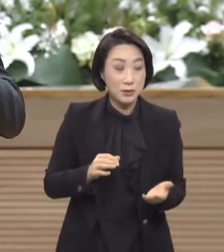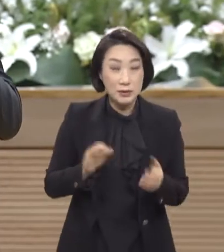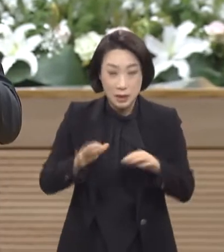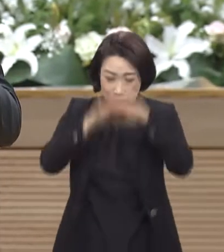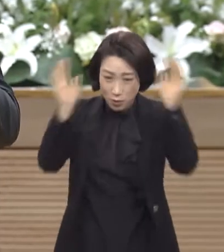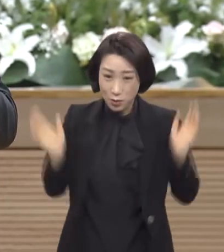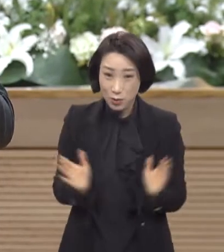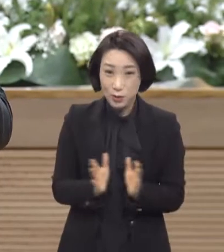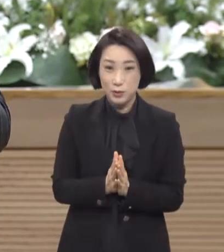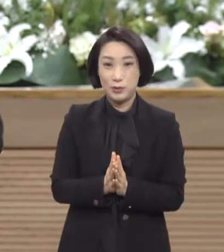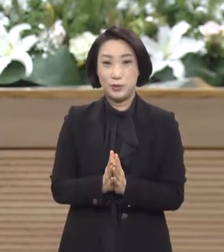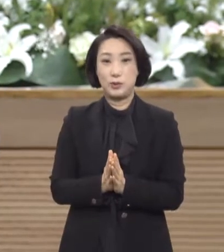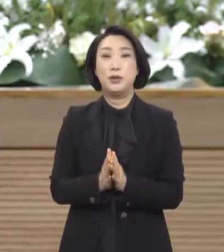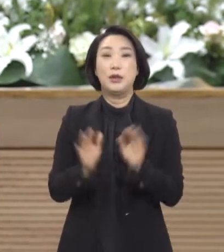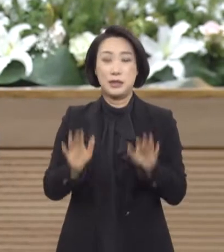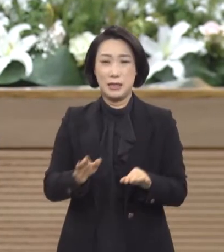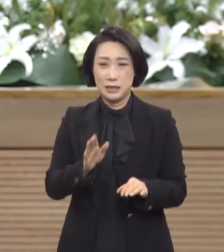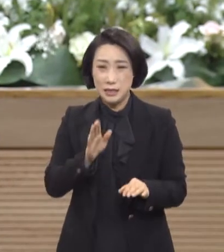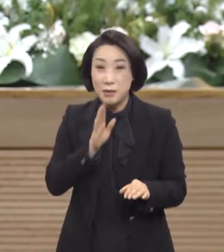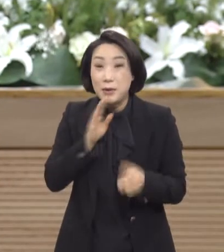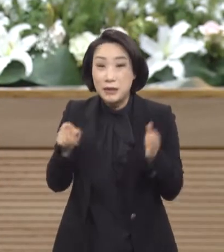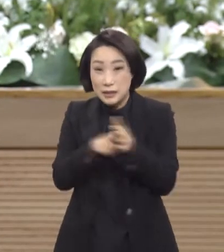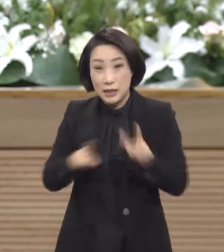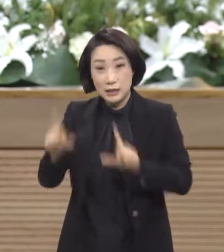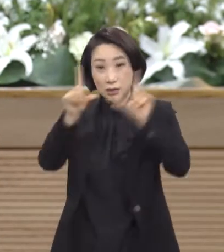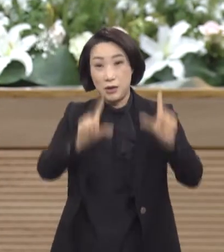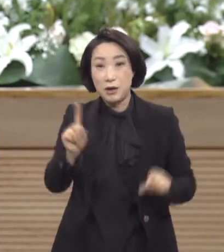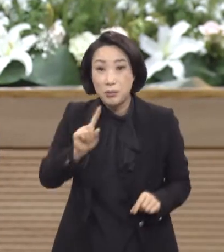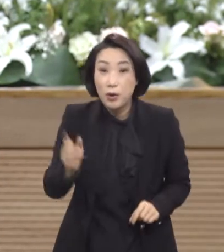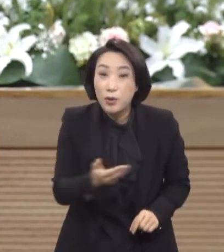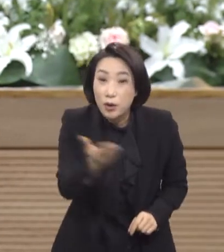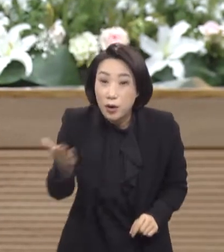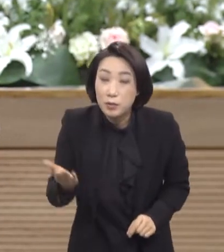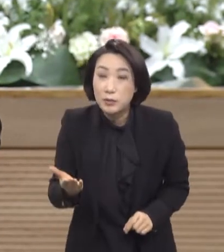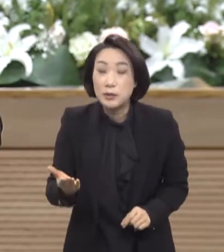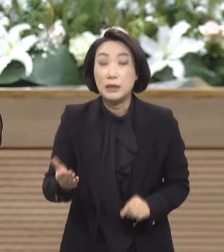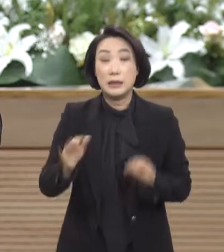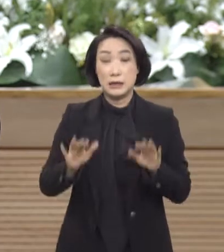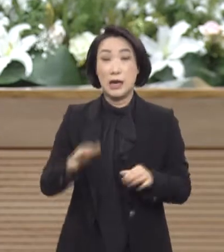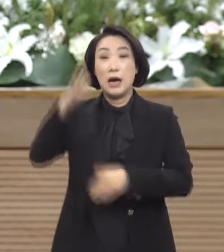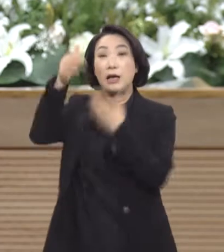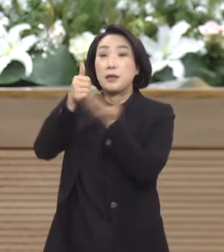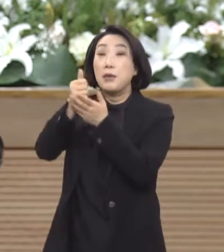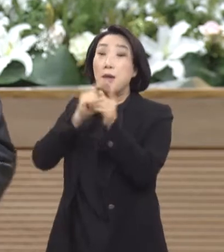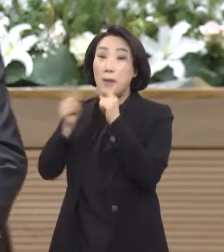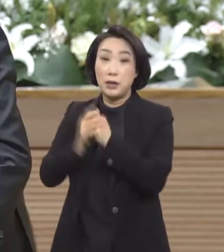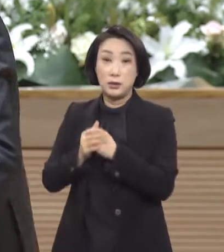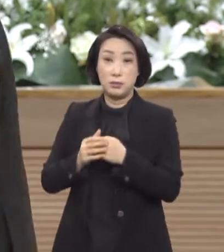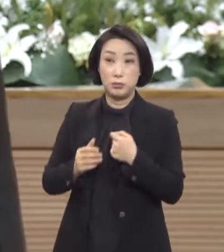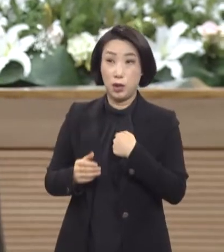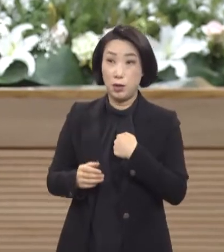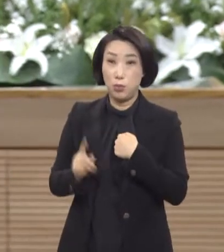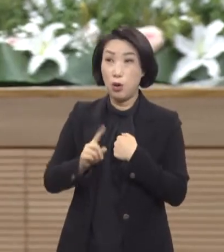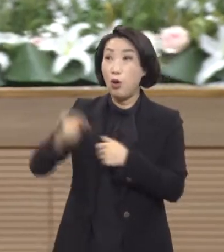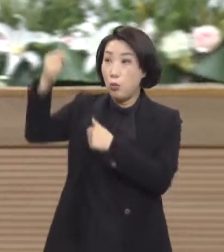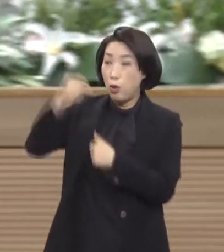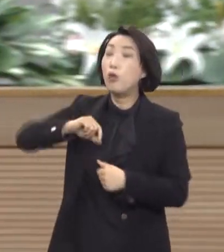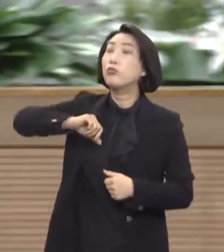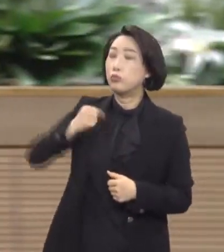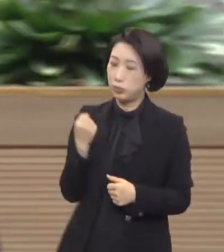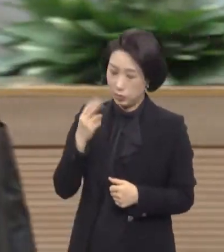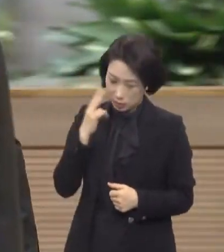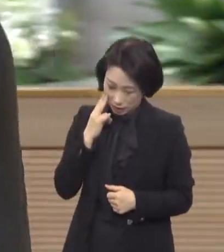우리는 참으로 신앙생활 자체가 예 하나님의 말씀이 하라만 하는